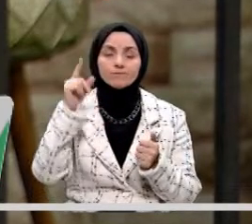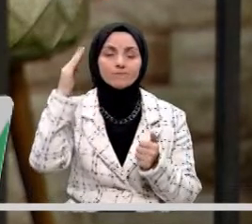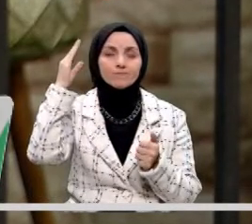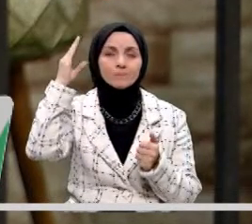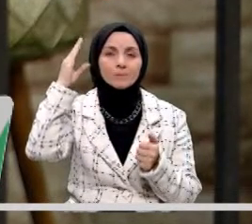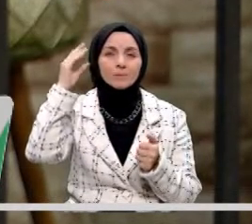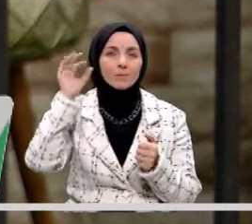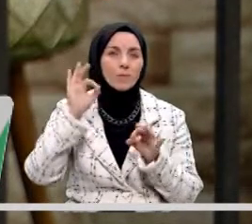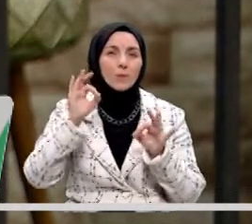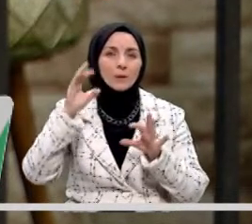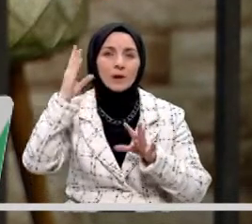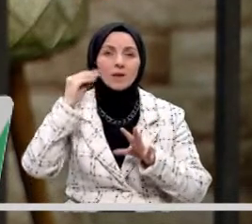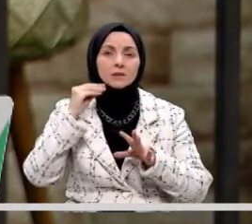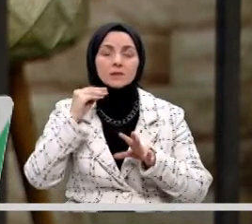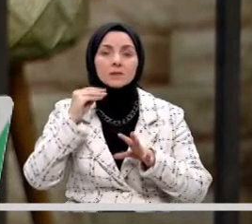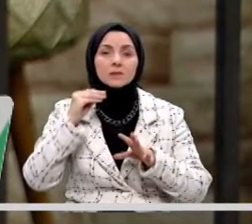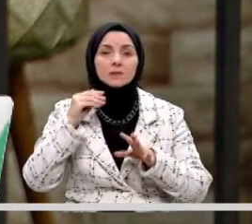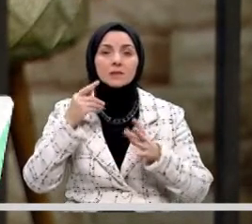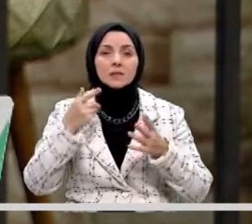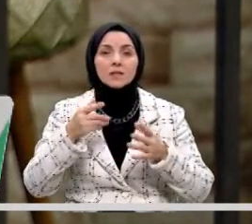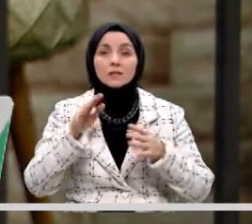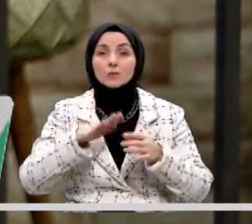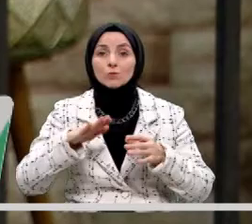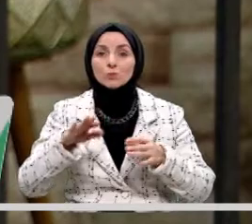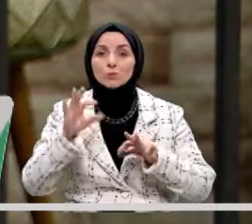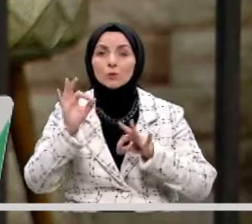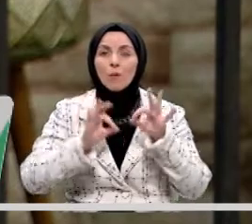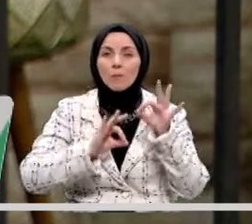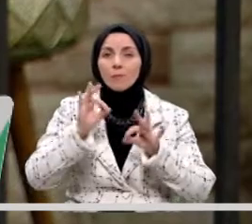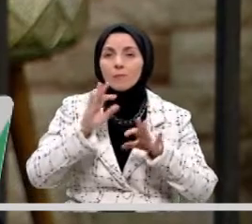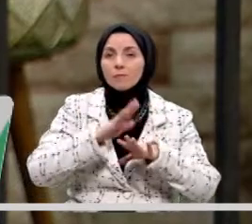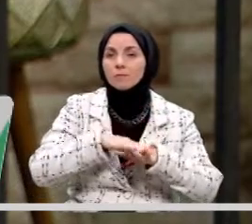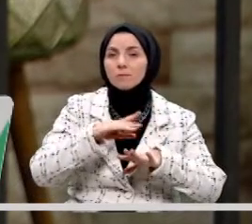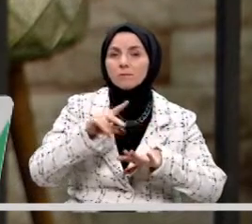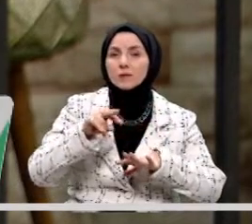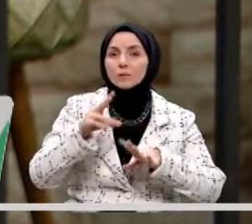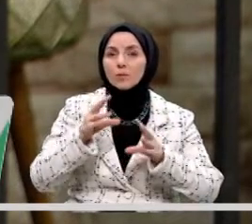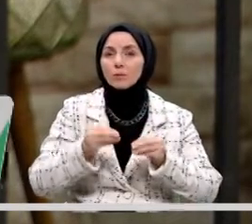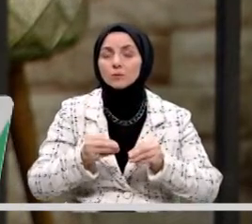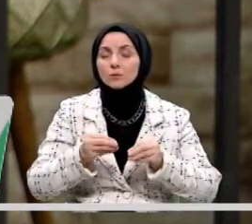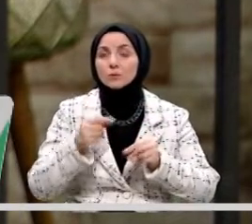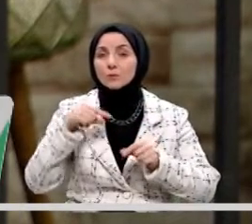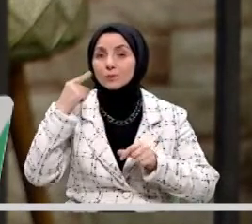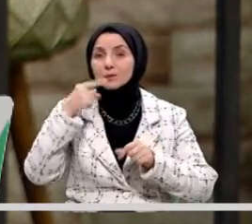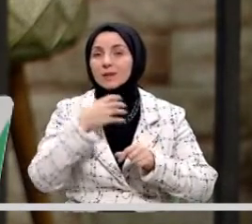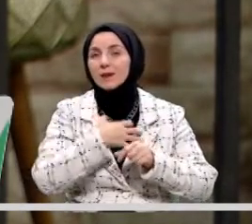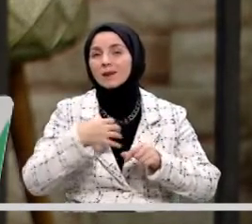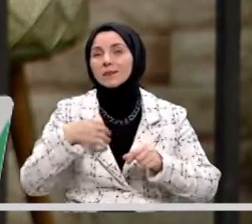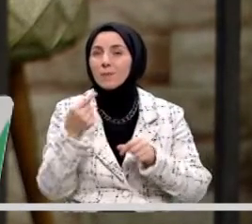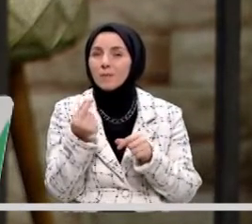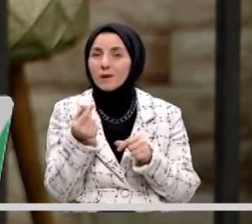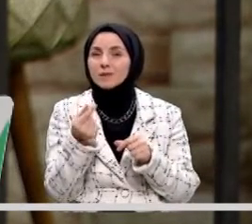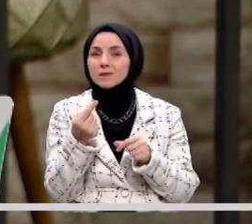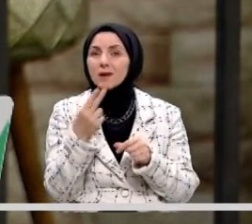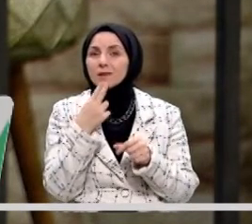gibi Hayır o çocuğu programlama olarak çocuğa yer alan bir şey onun şekillendiriyoruz o yüzden hani biraz daha ona Kızım